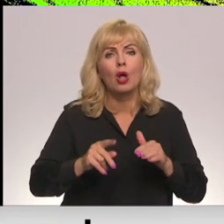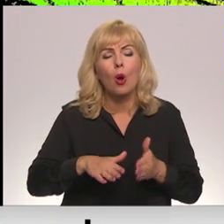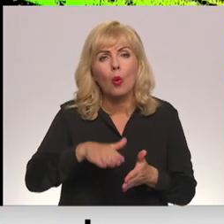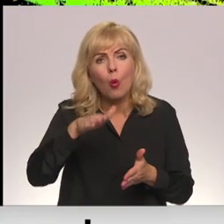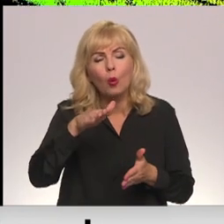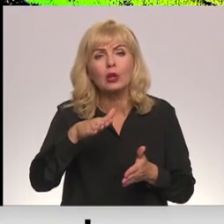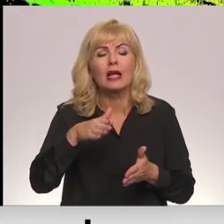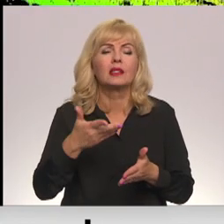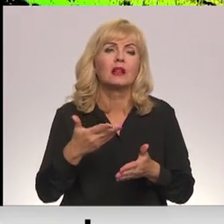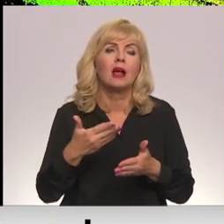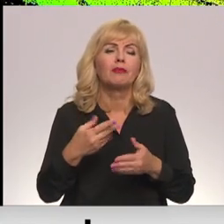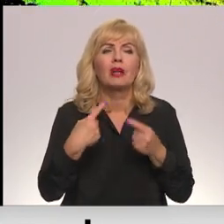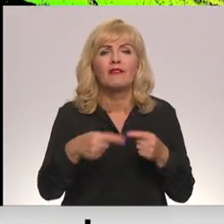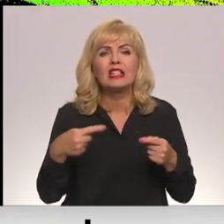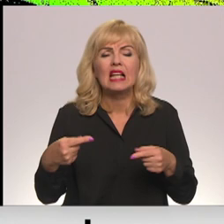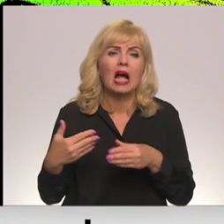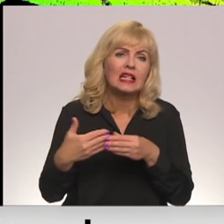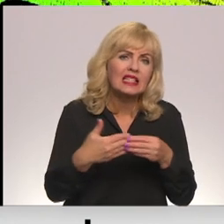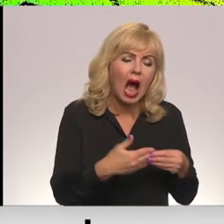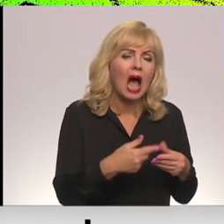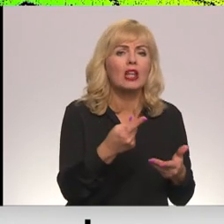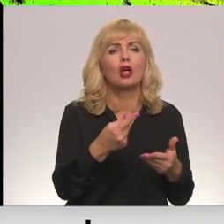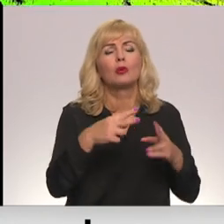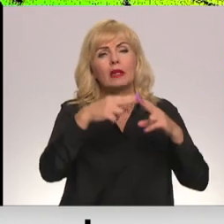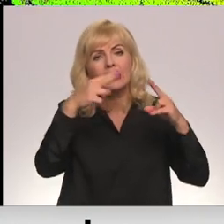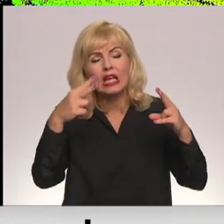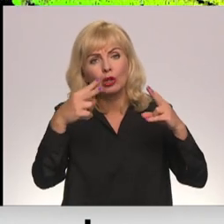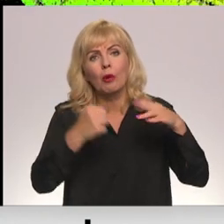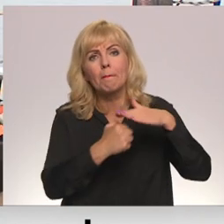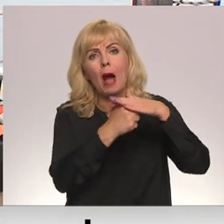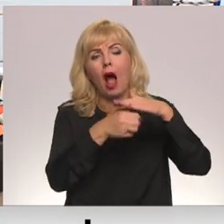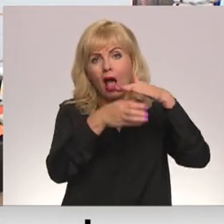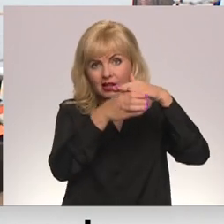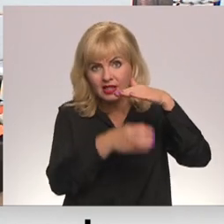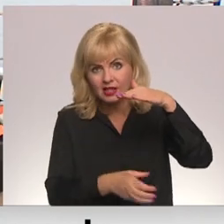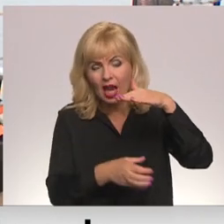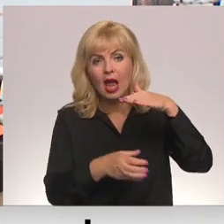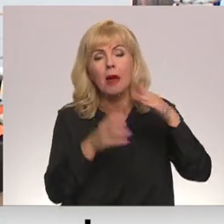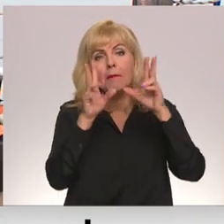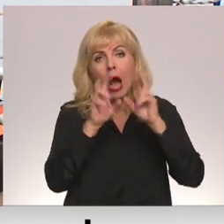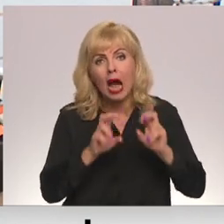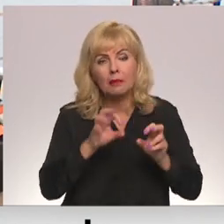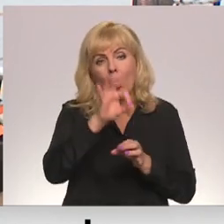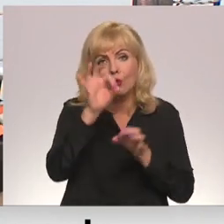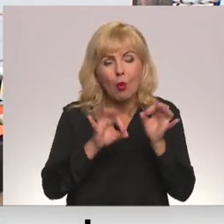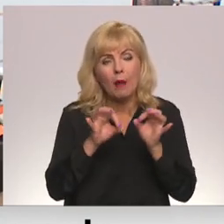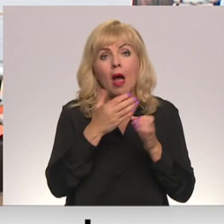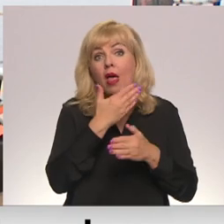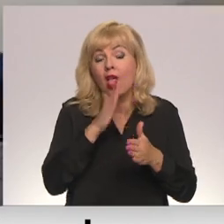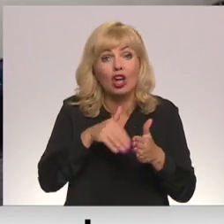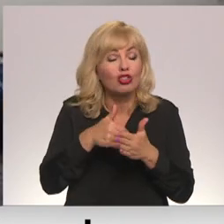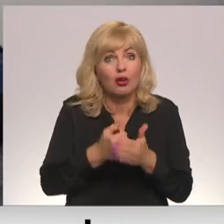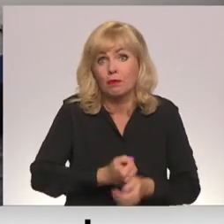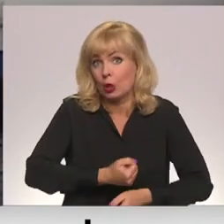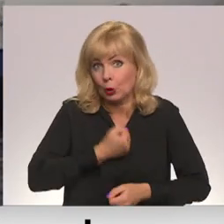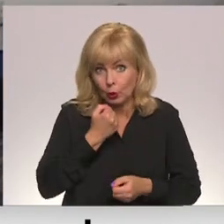tā tālāk, vai tas, piemēram, ir kāds kanāls, vai, piemēram, tilta balstus ir nepieciešams nomērīt, kas līdz šim nav bijis iespējams, tehniski nav bijis iespējams.